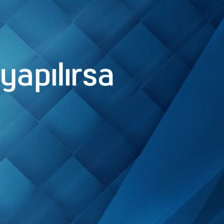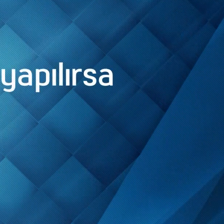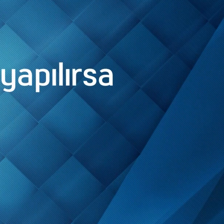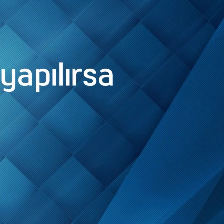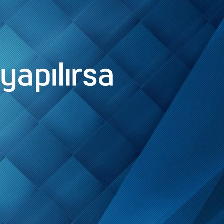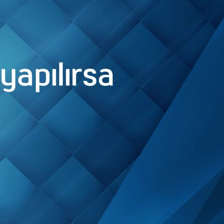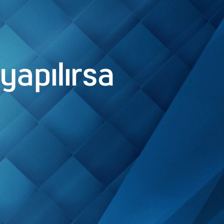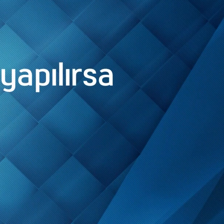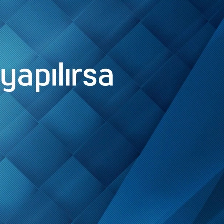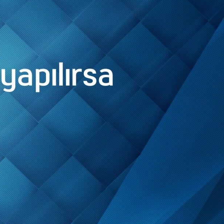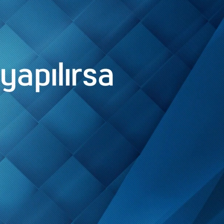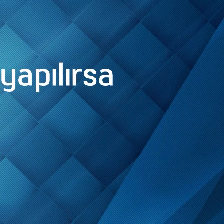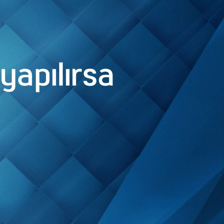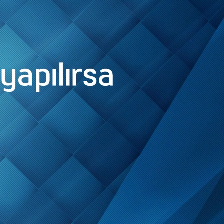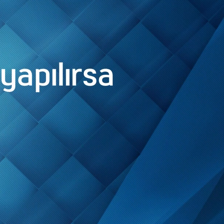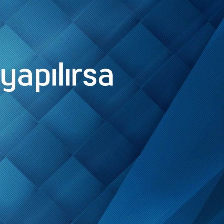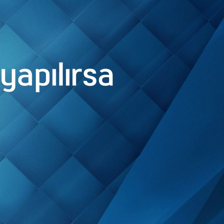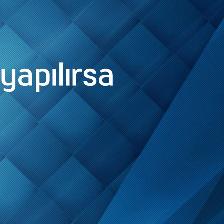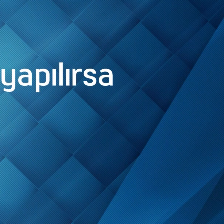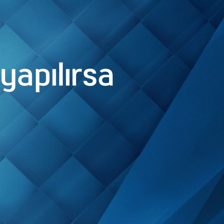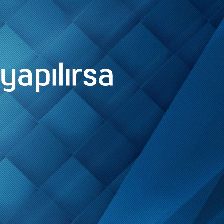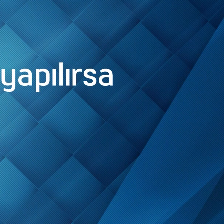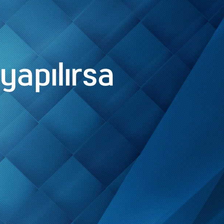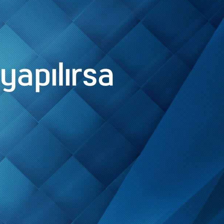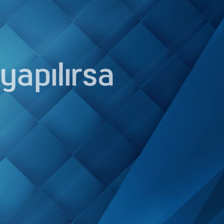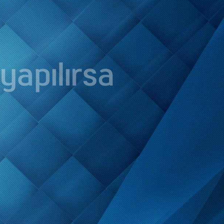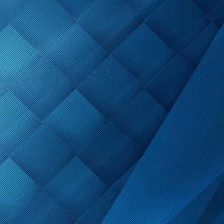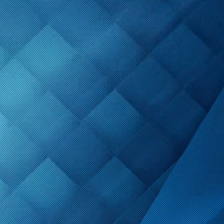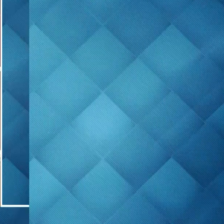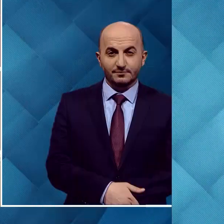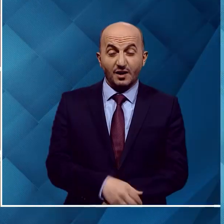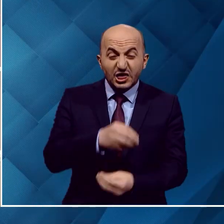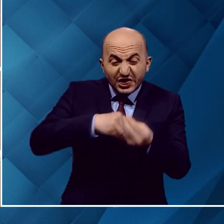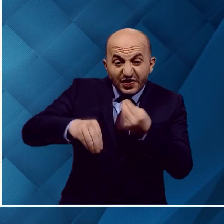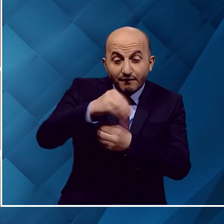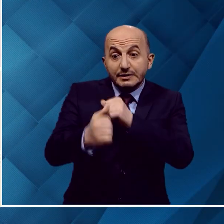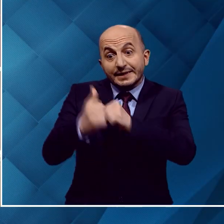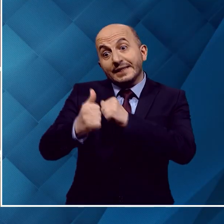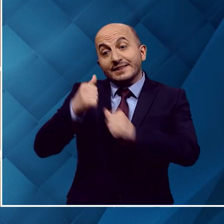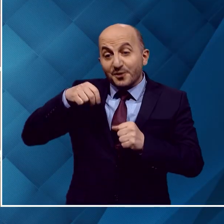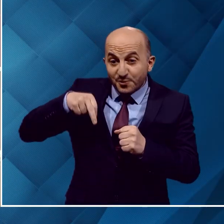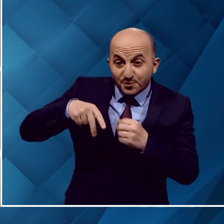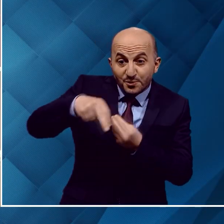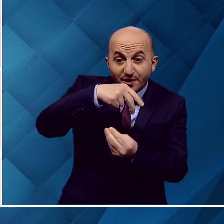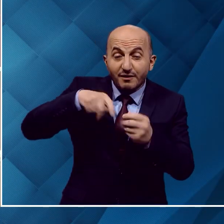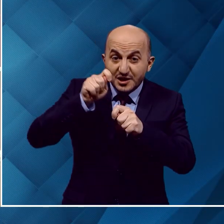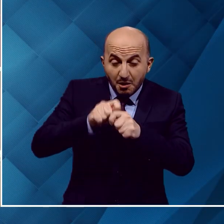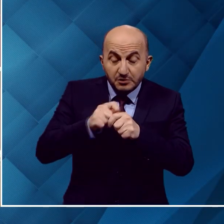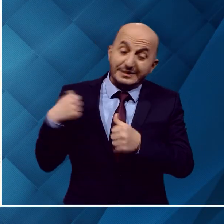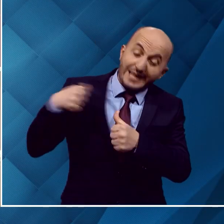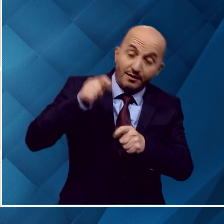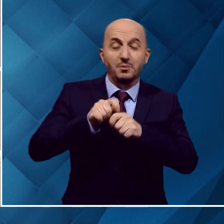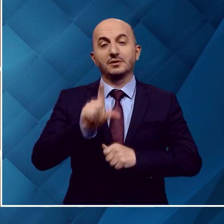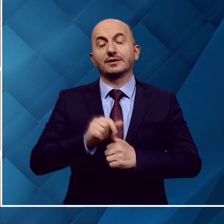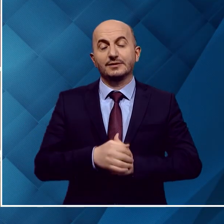Tavaf geri geri yürüyerek yapılırsa geçerli olur mu? Tavaf geri geri yürüyerek yapılırsa